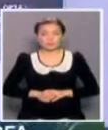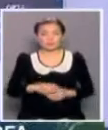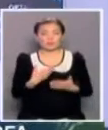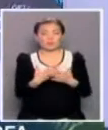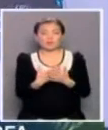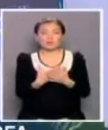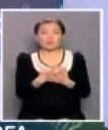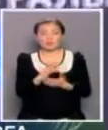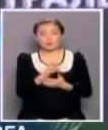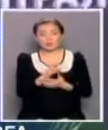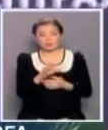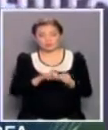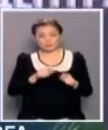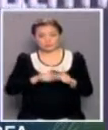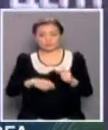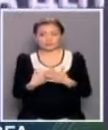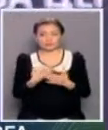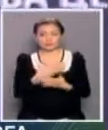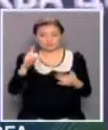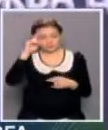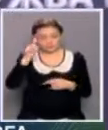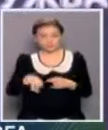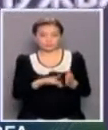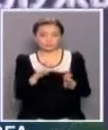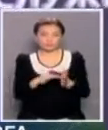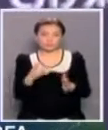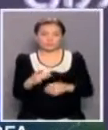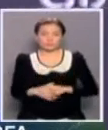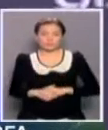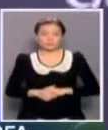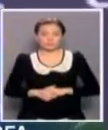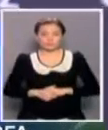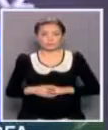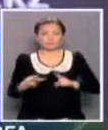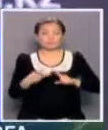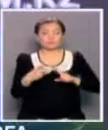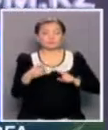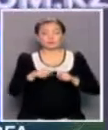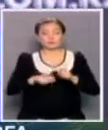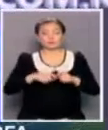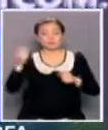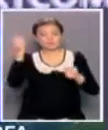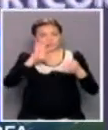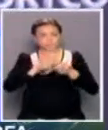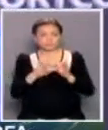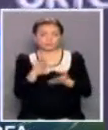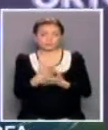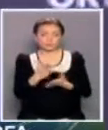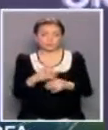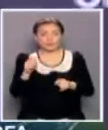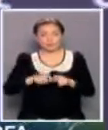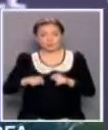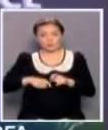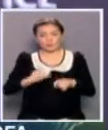мен ТЖВ-ны айтатын болсақ, бұның алдында өздеріңіз білесіздер ғой, бұны әрине ең бірінші зерттеу керек, білу керек. БЖВ мен ТЖВ бұл